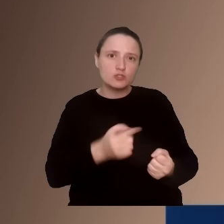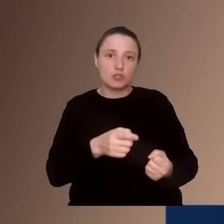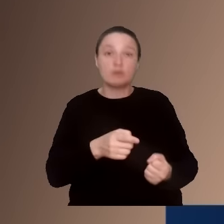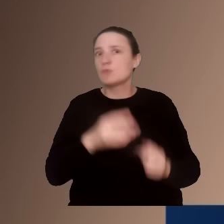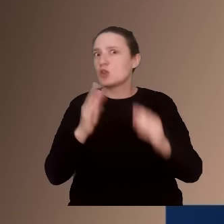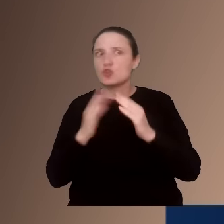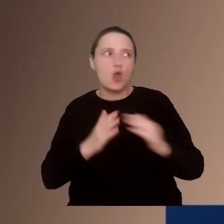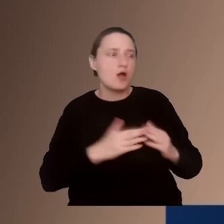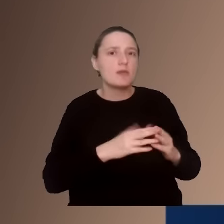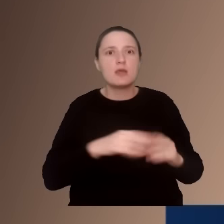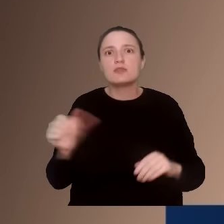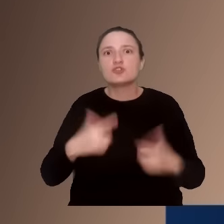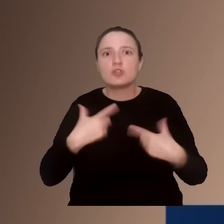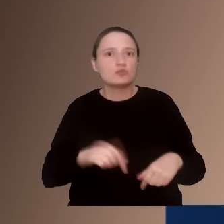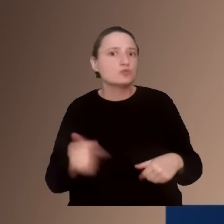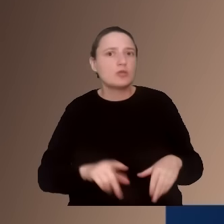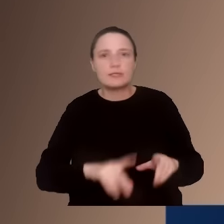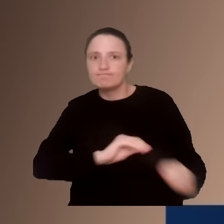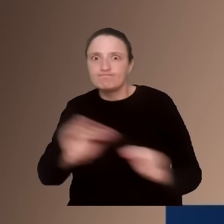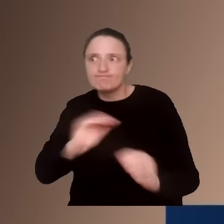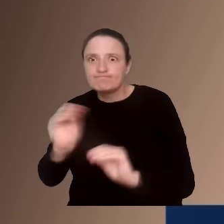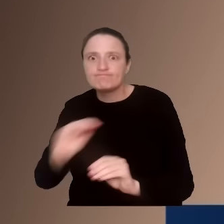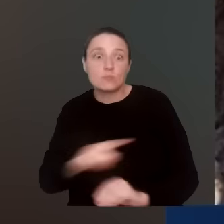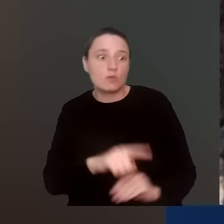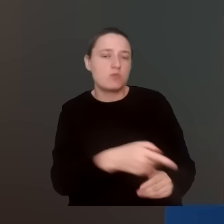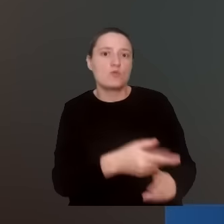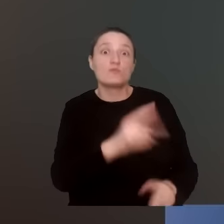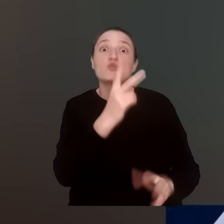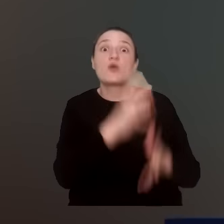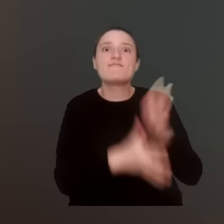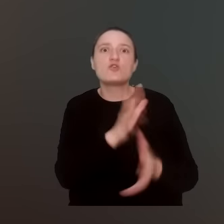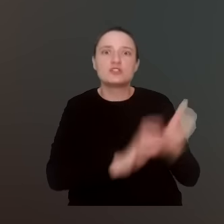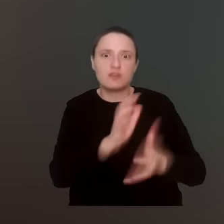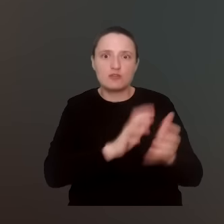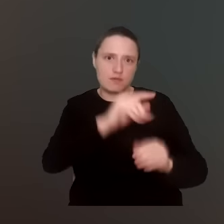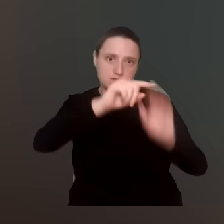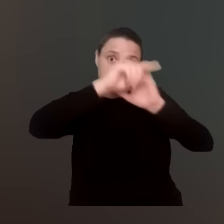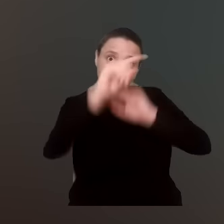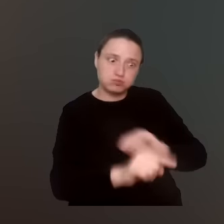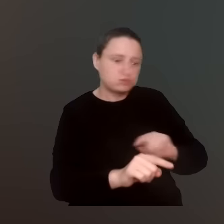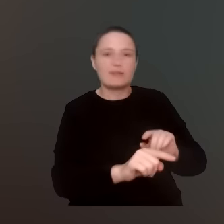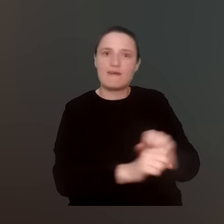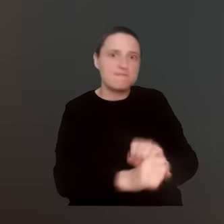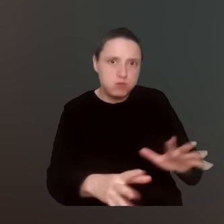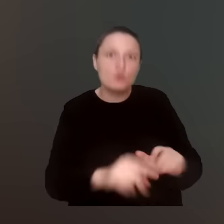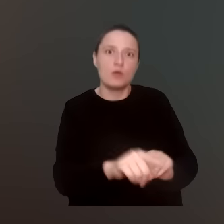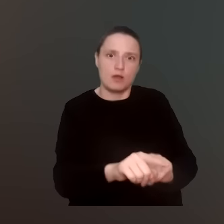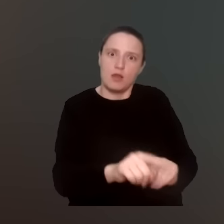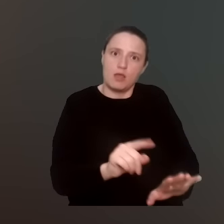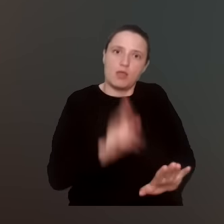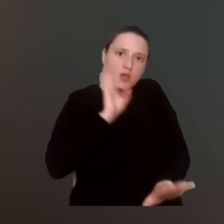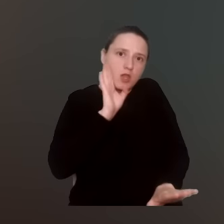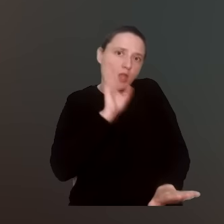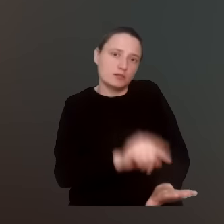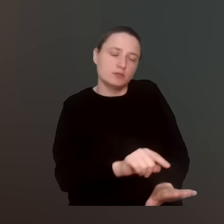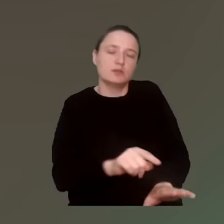tysiące osób. Powodem była informacja o znalezieniu bomby lotniczej z II wojny światowej. Na czas przeprowadzonych przez saperów czynności całkowicie zamknięto ruch w